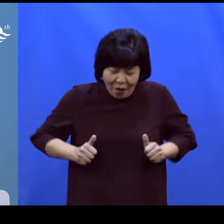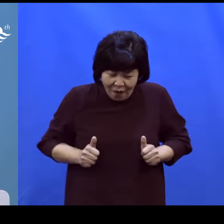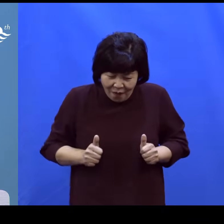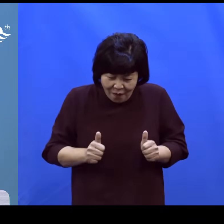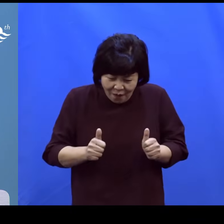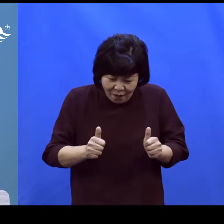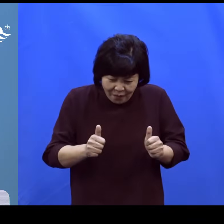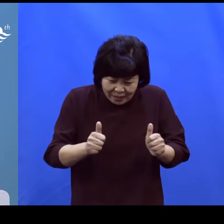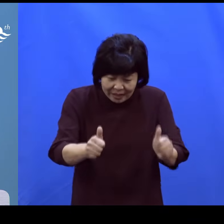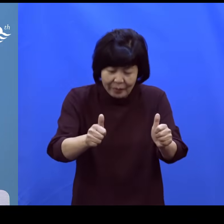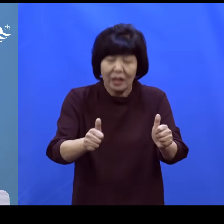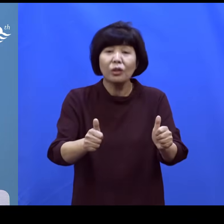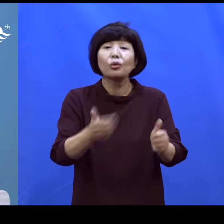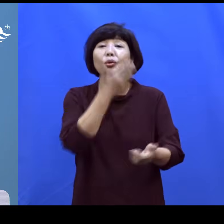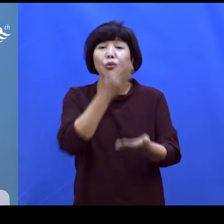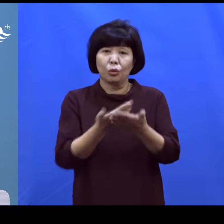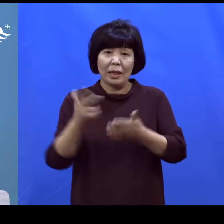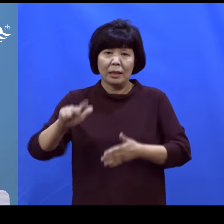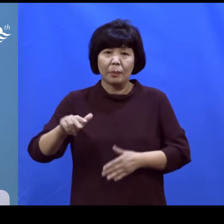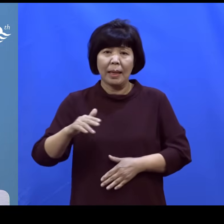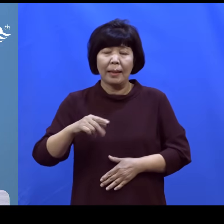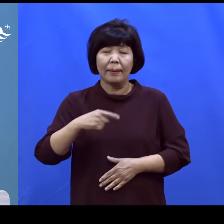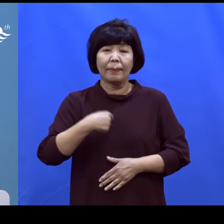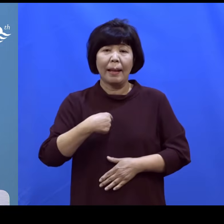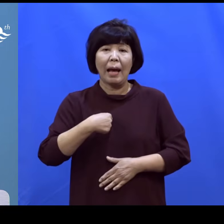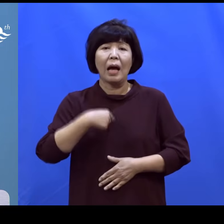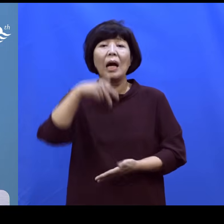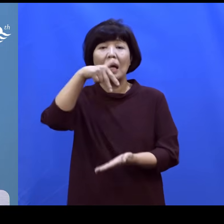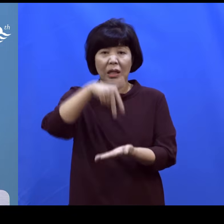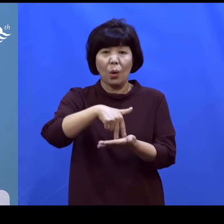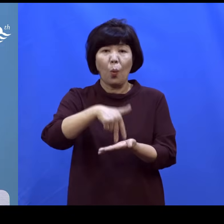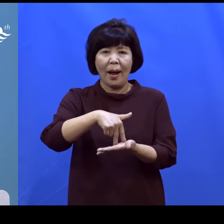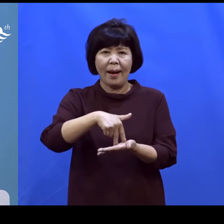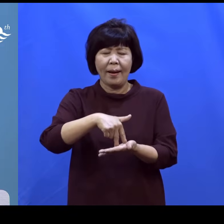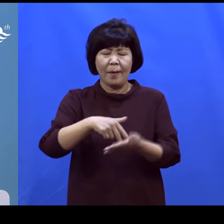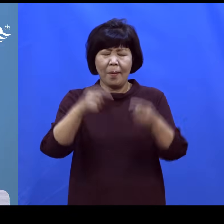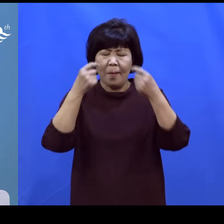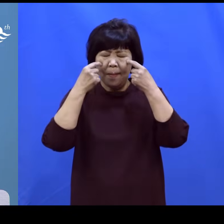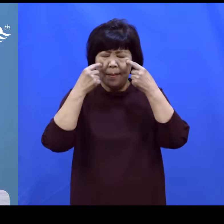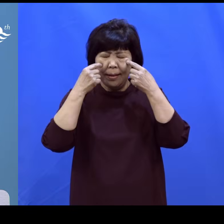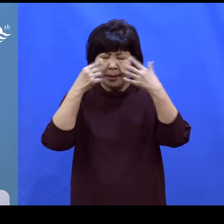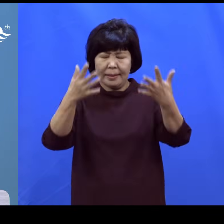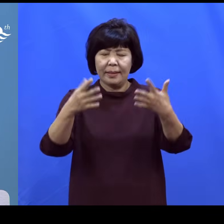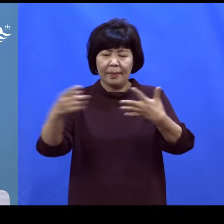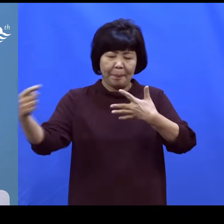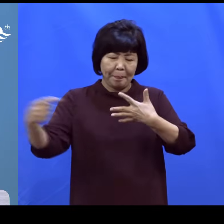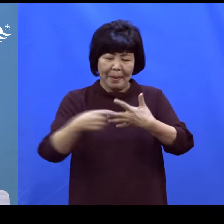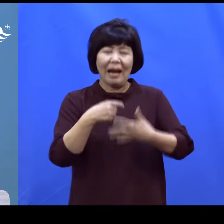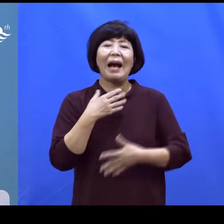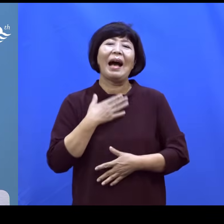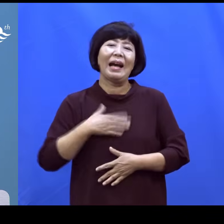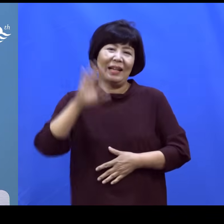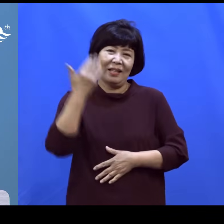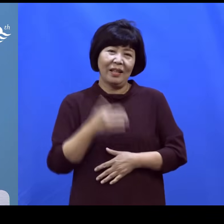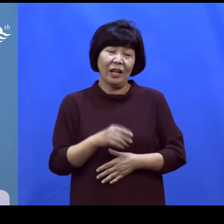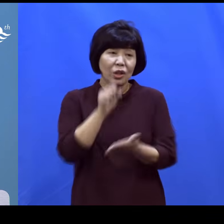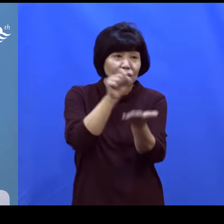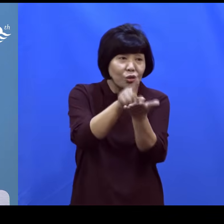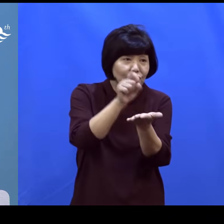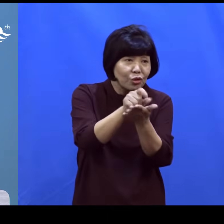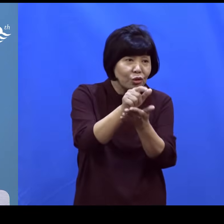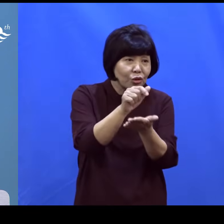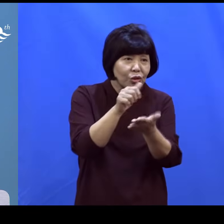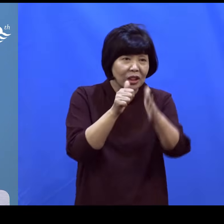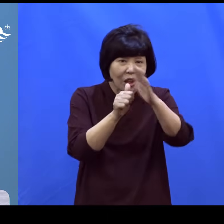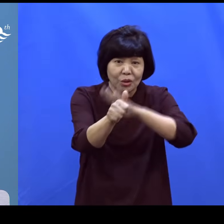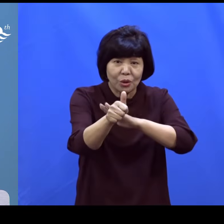더 중요한 것은 자신의 역할을 바로 아는 거예요. 예. 여러분, 축구 경기에서 선수가 열심히 공을 차기만 하면